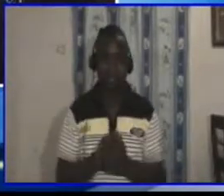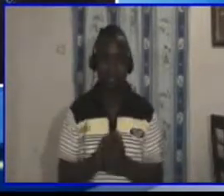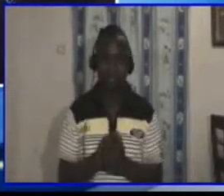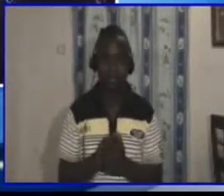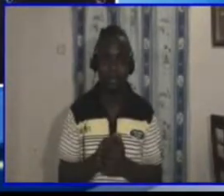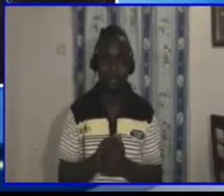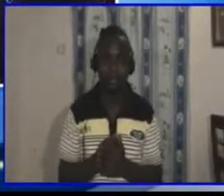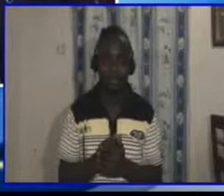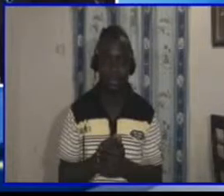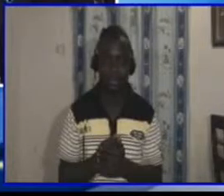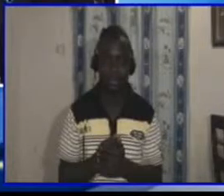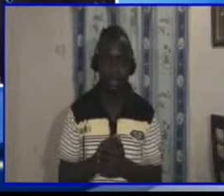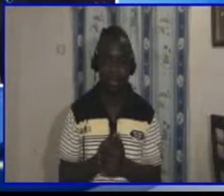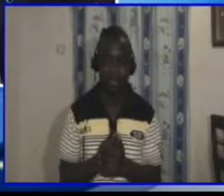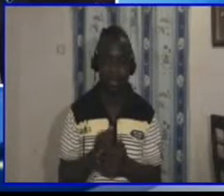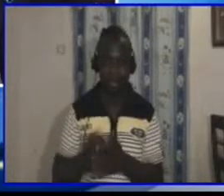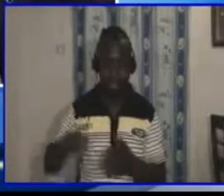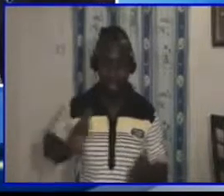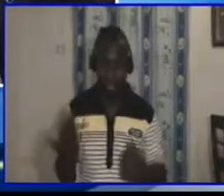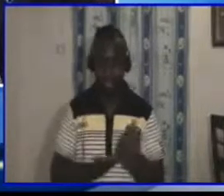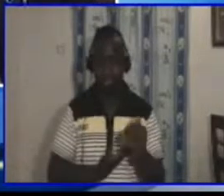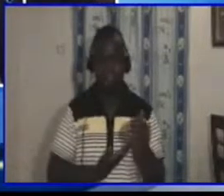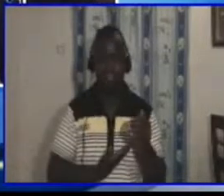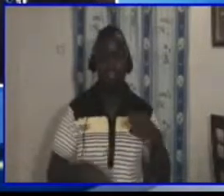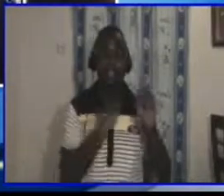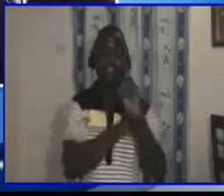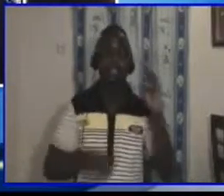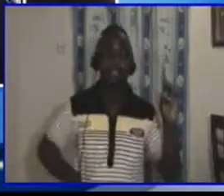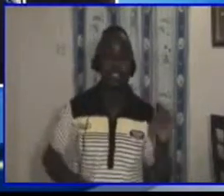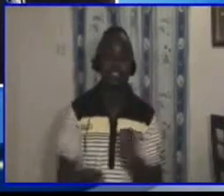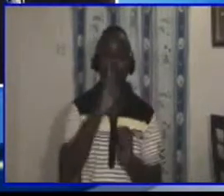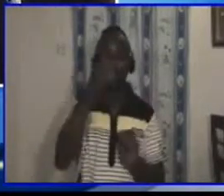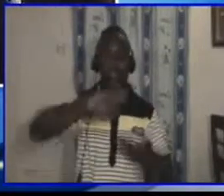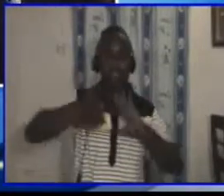così comprendiamo dalle sacre scritture